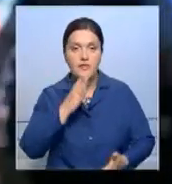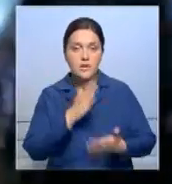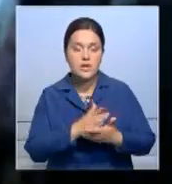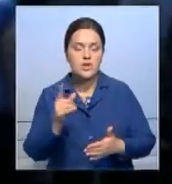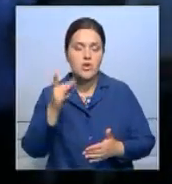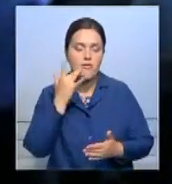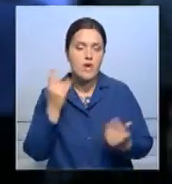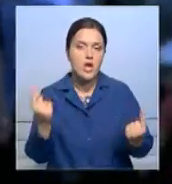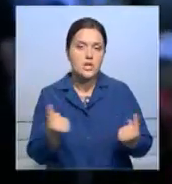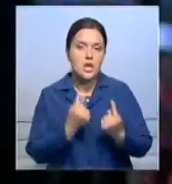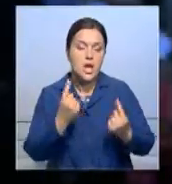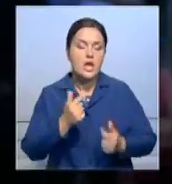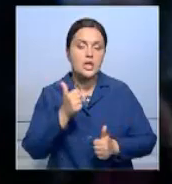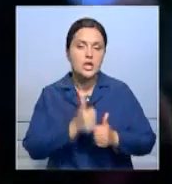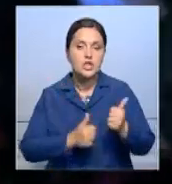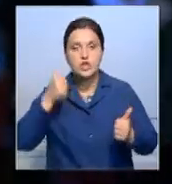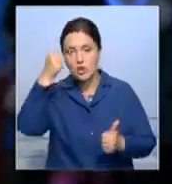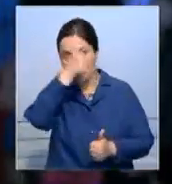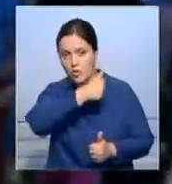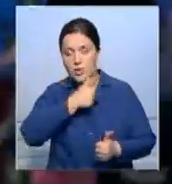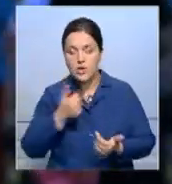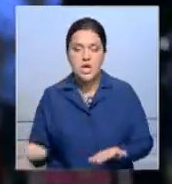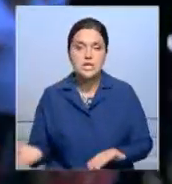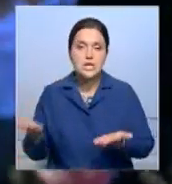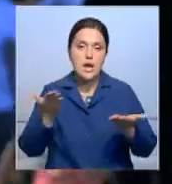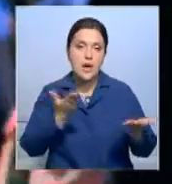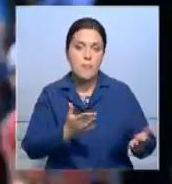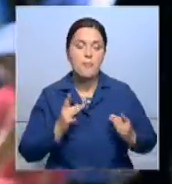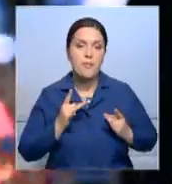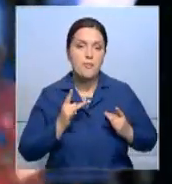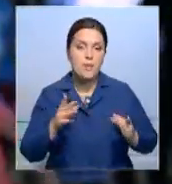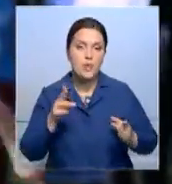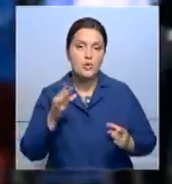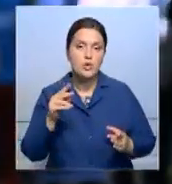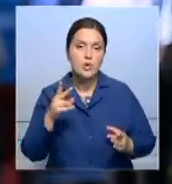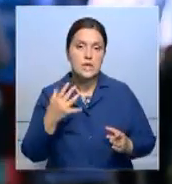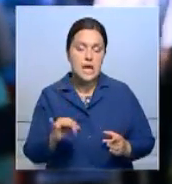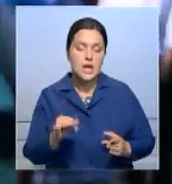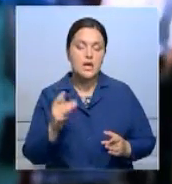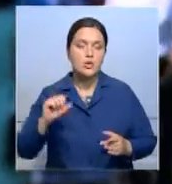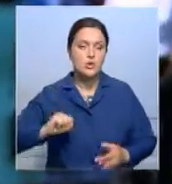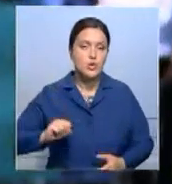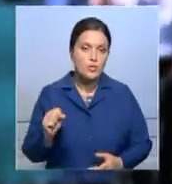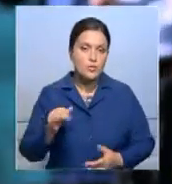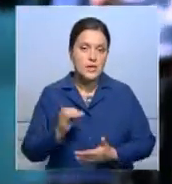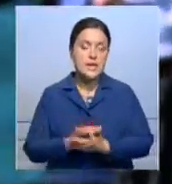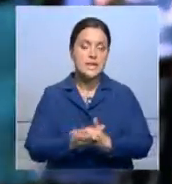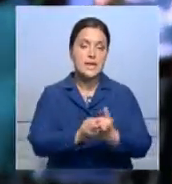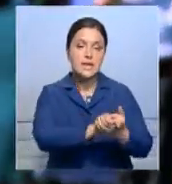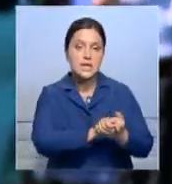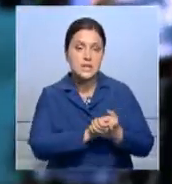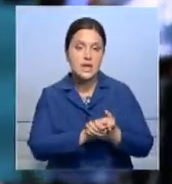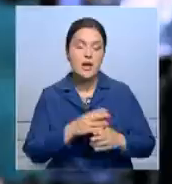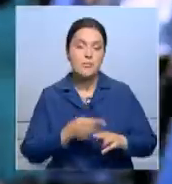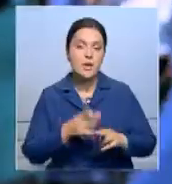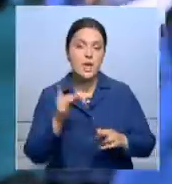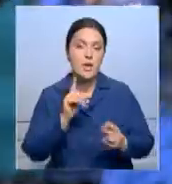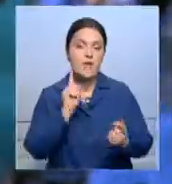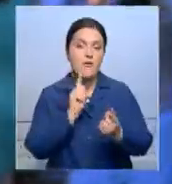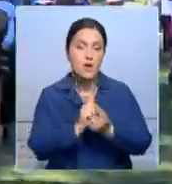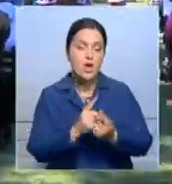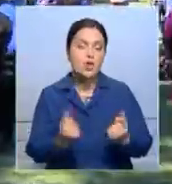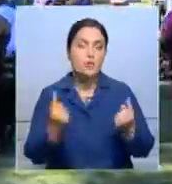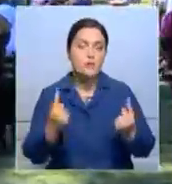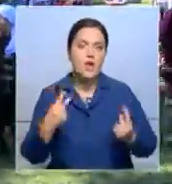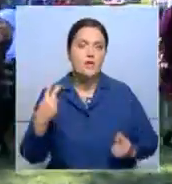стало доброй традицией ежегодно собираться на Курултае, празднике дружбы и единства. На этот раз встреча юбилейная,